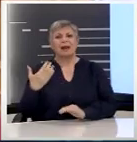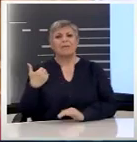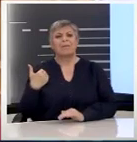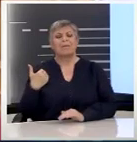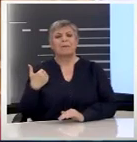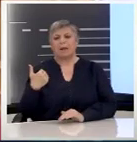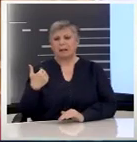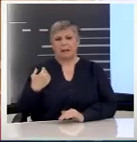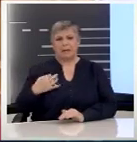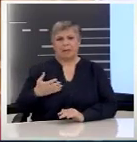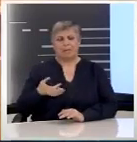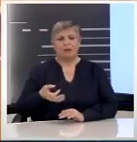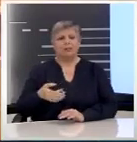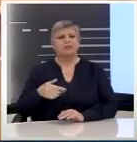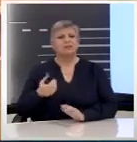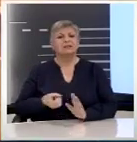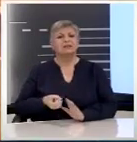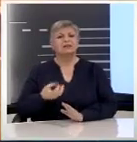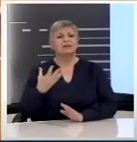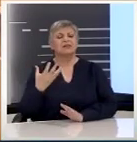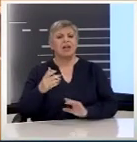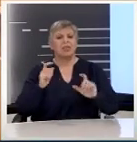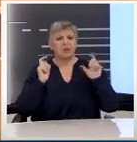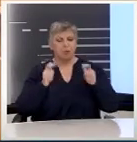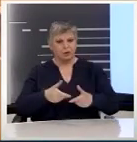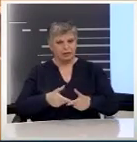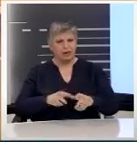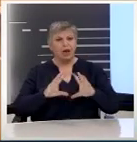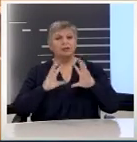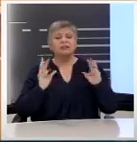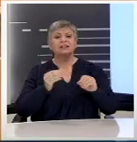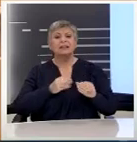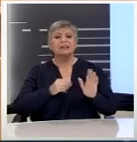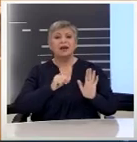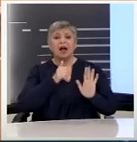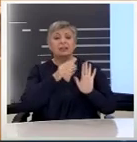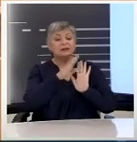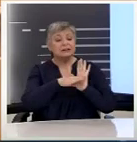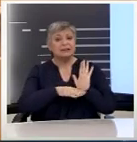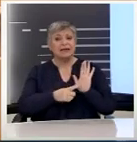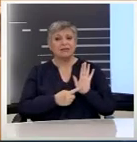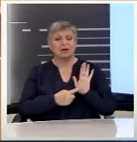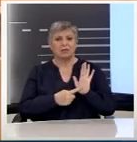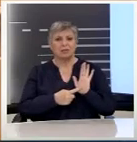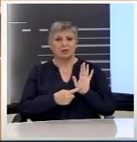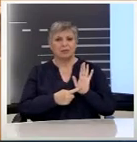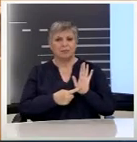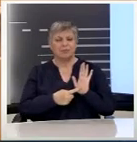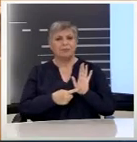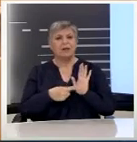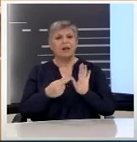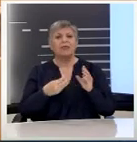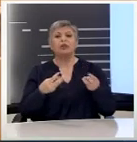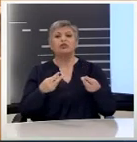Νέας Δημοκρατίας σχετικά με μία ερμηνεία για το Σύνταγμα και τη σύσταση των εξεταστικών